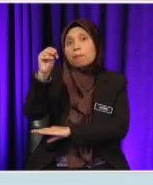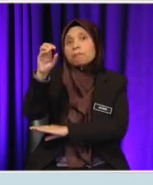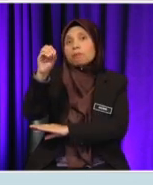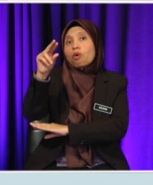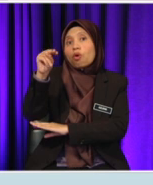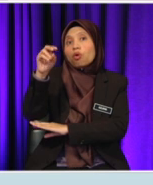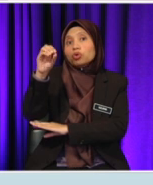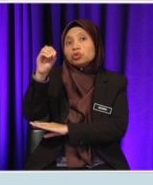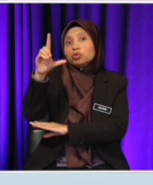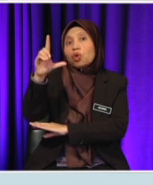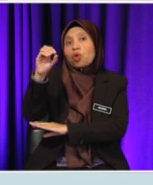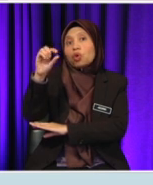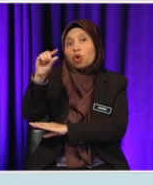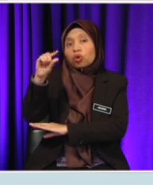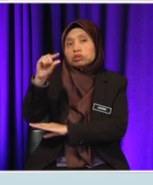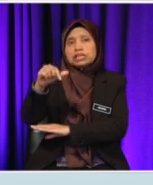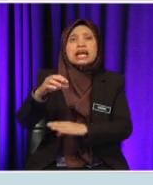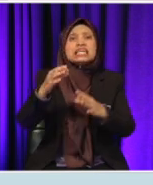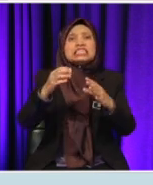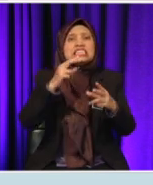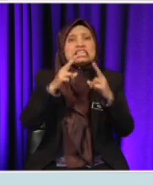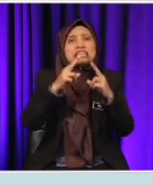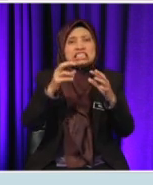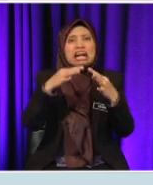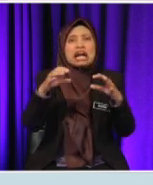pengucapan watak secara bersedia